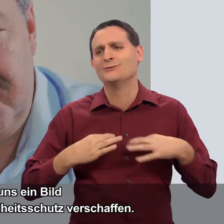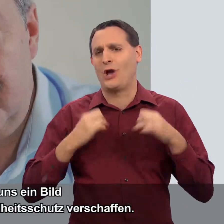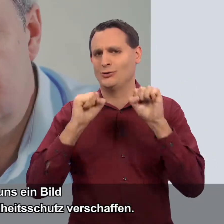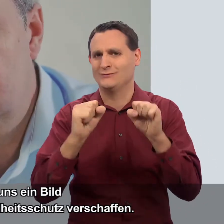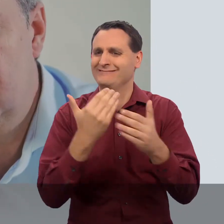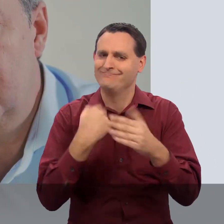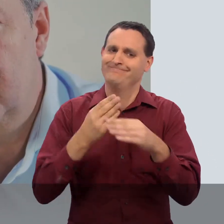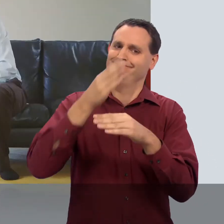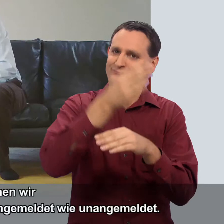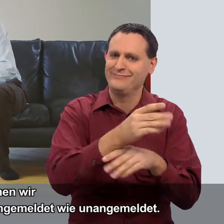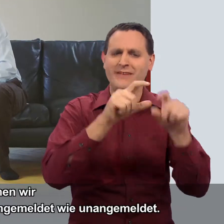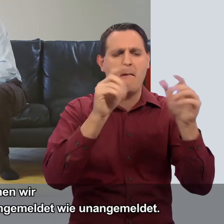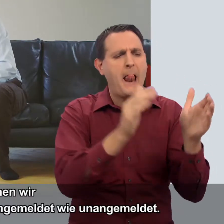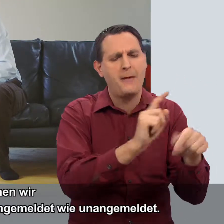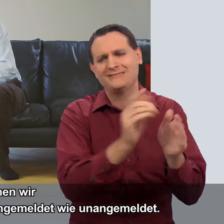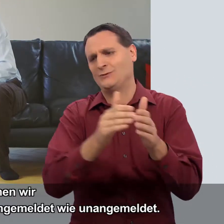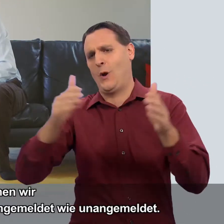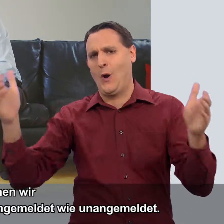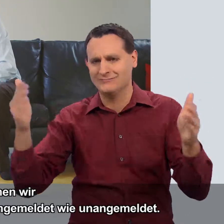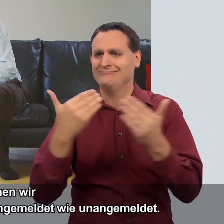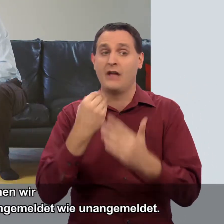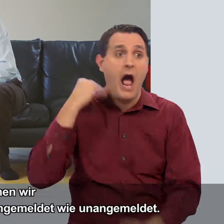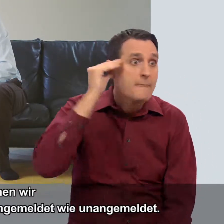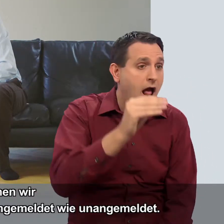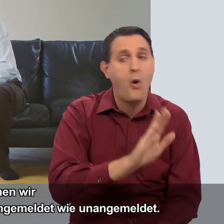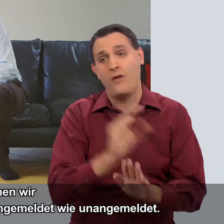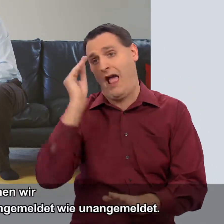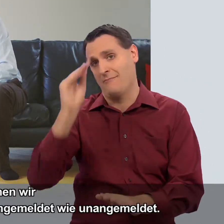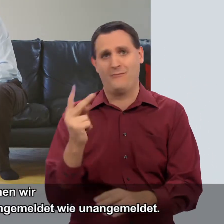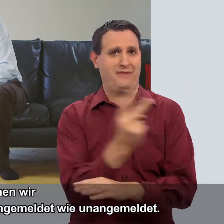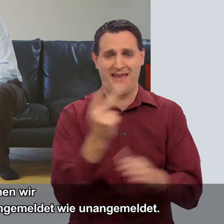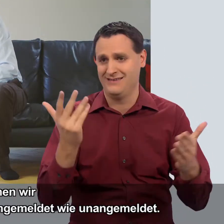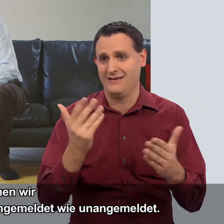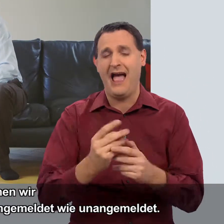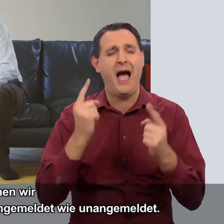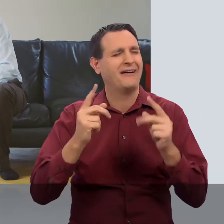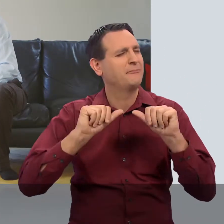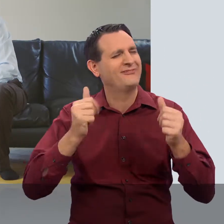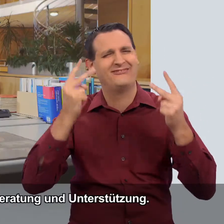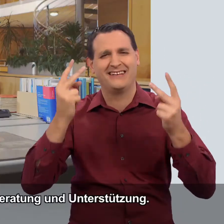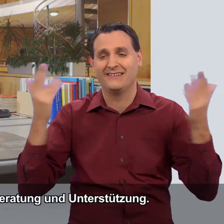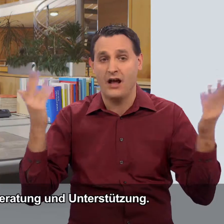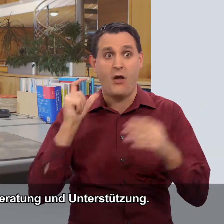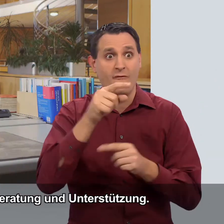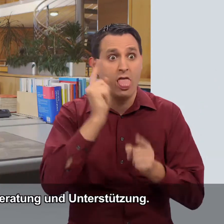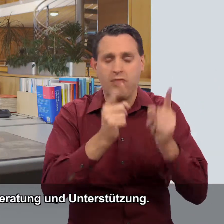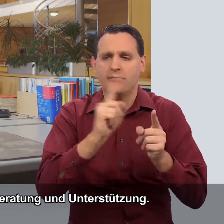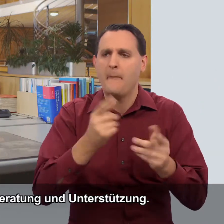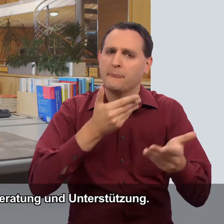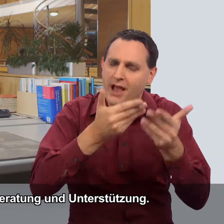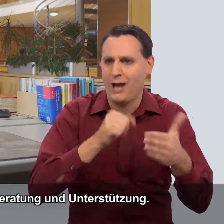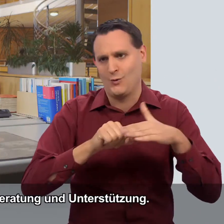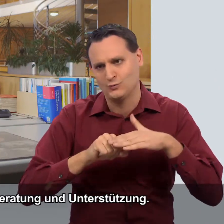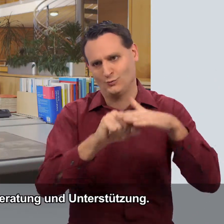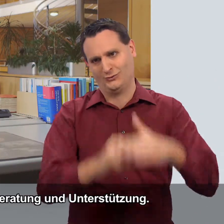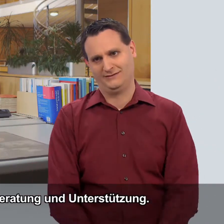Gesundheitsschutz verschaffen. Dazu besuchen wir Betriebe aller Größenordnungen, angemeldet wie unangemeldet. Aber vor allem geht es uns